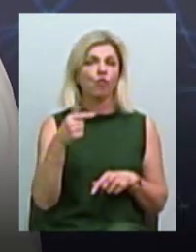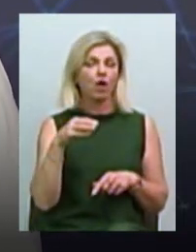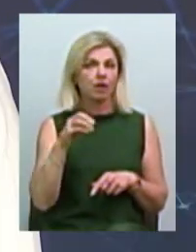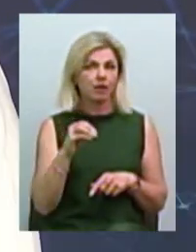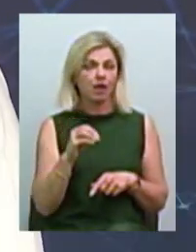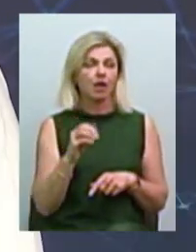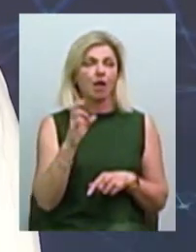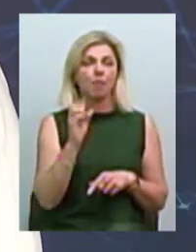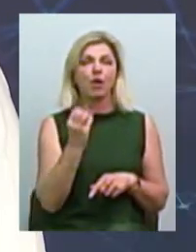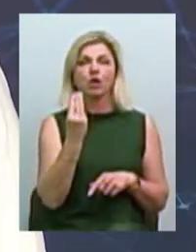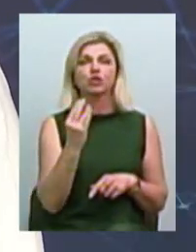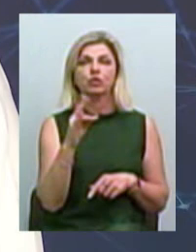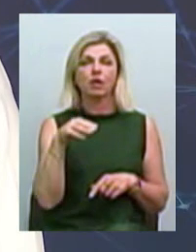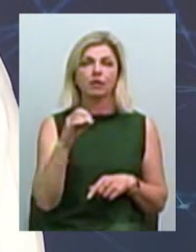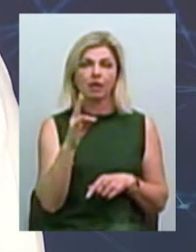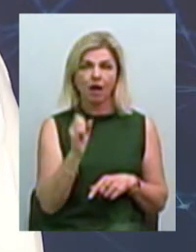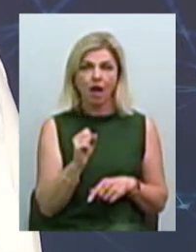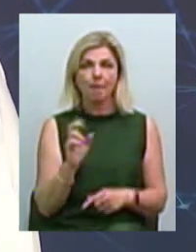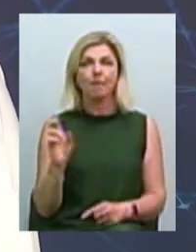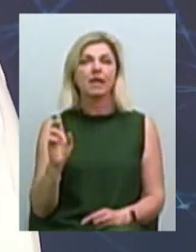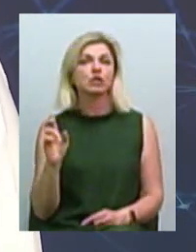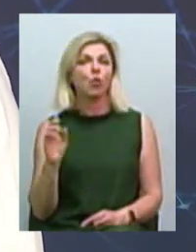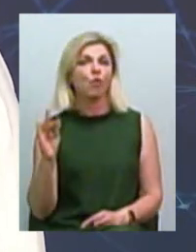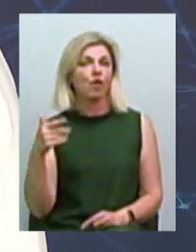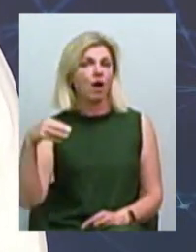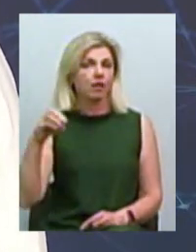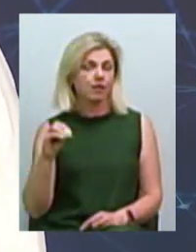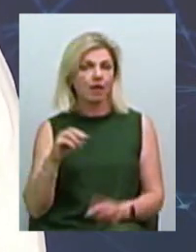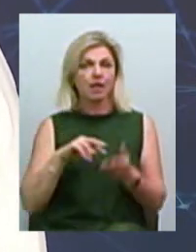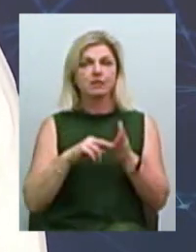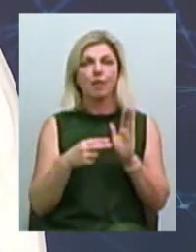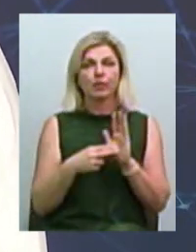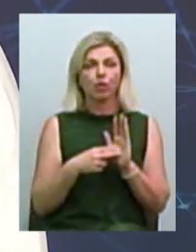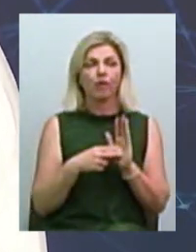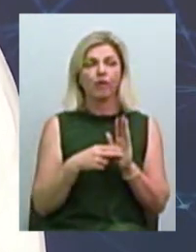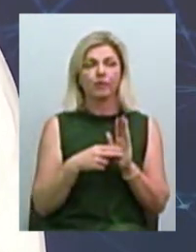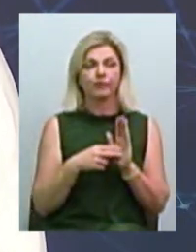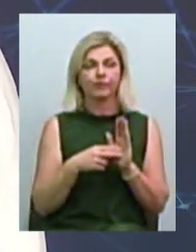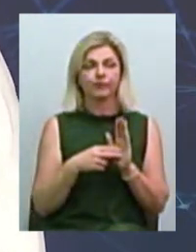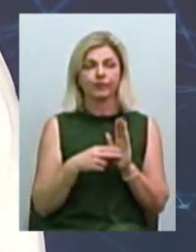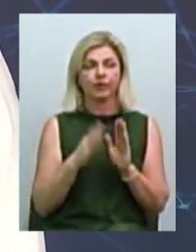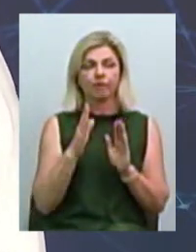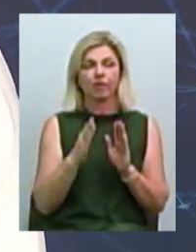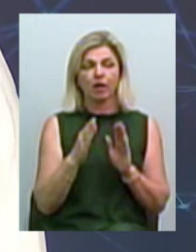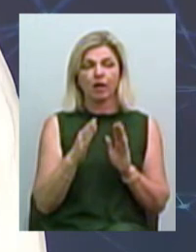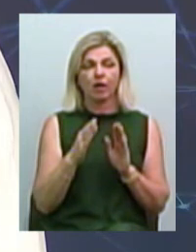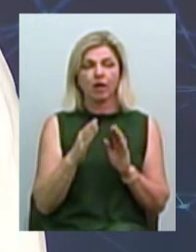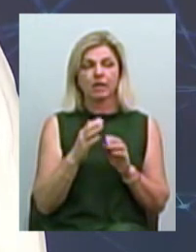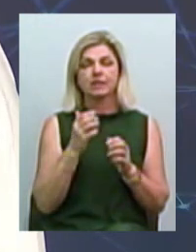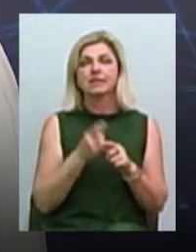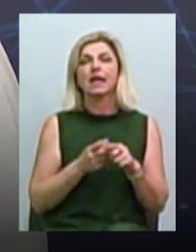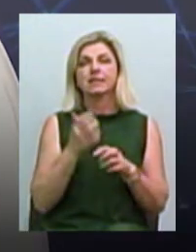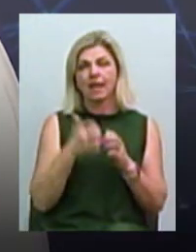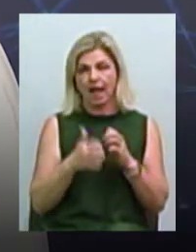Баштанка, Березнегувата Баштанка, у нас в управлінні інфраструктури запланована в поточному середньому ремонті.